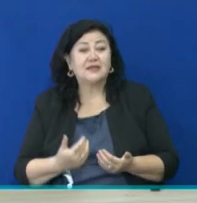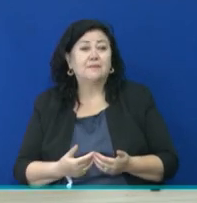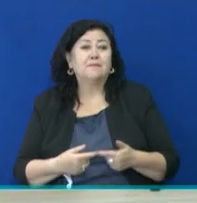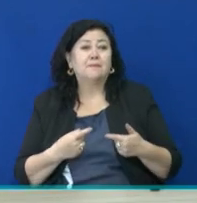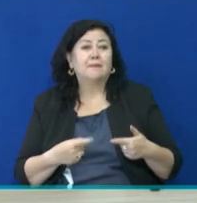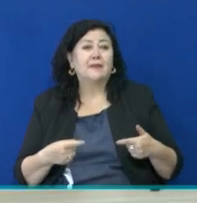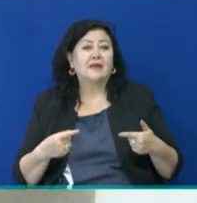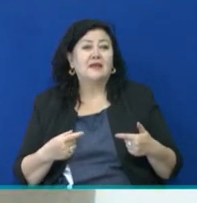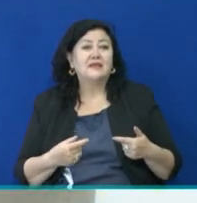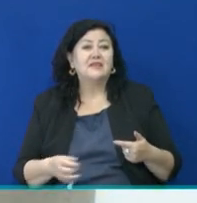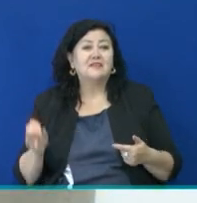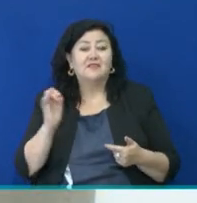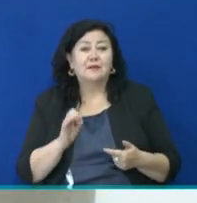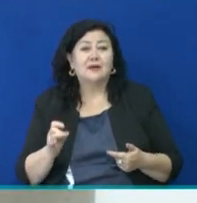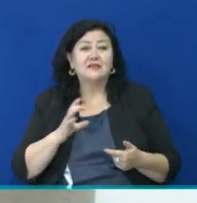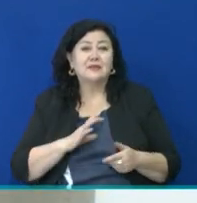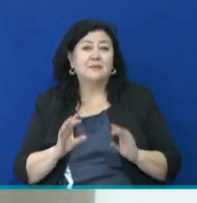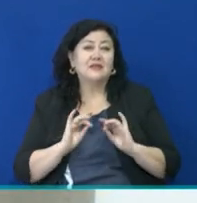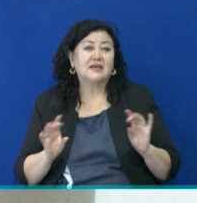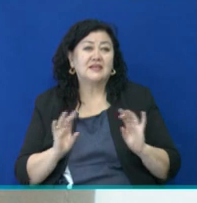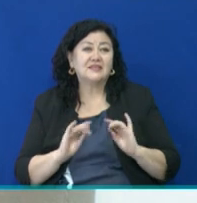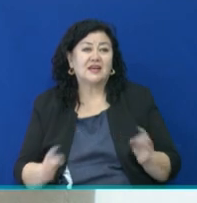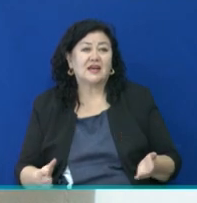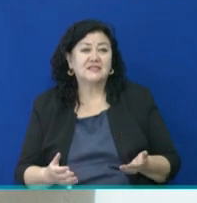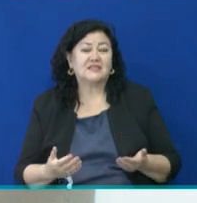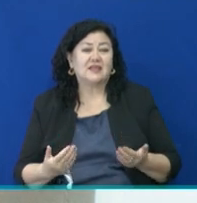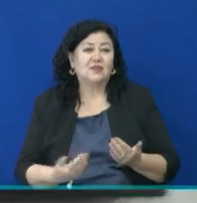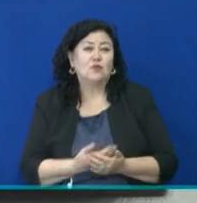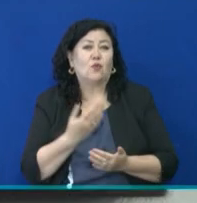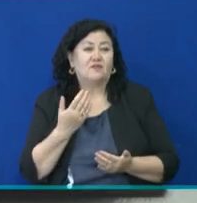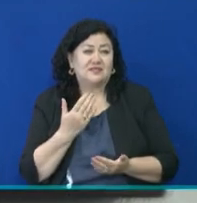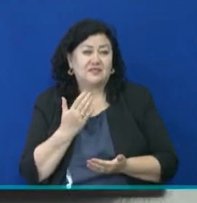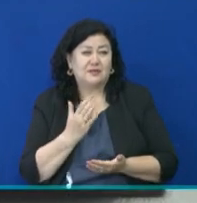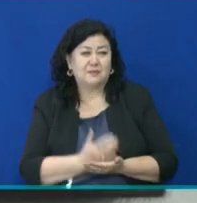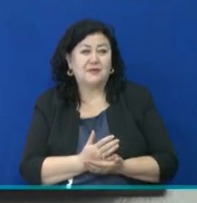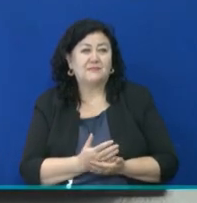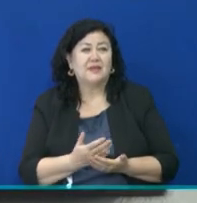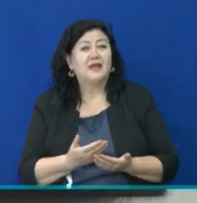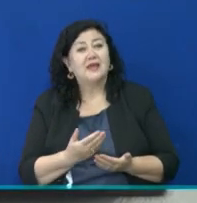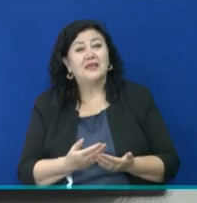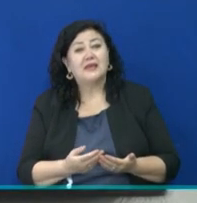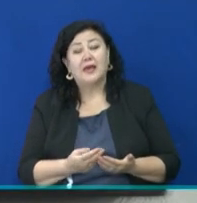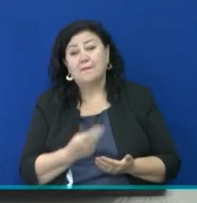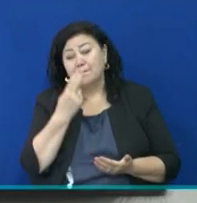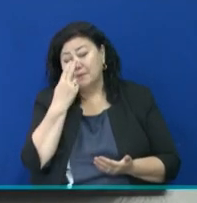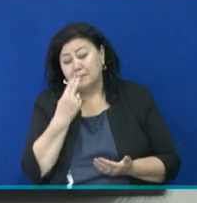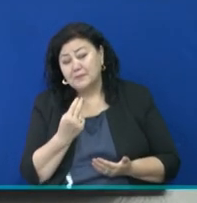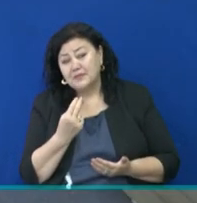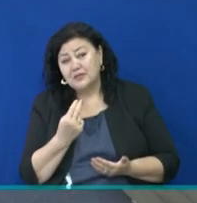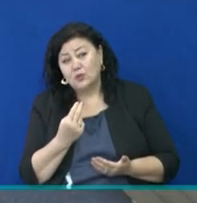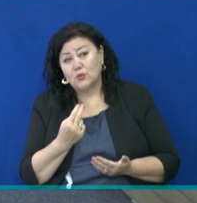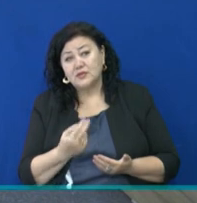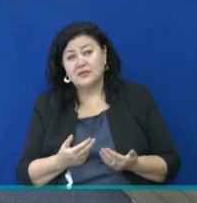жан-жақты ақпарат берілді. Сондай-ақ әртүрлі дау-дамайлардың алдын алу бойынша балама тәсілдер ұсынылды. Аталған жаңа әдіс